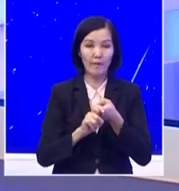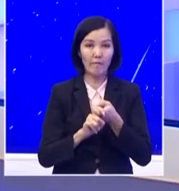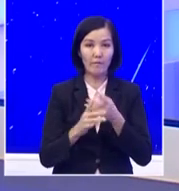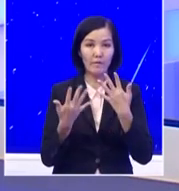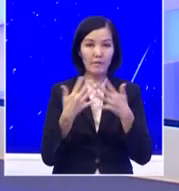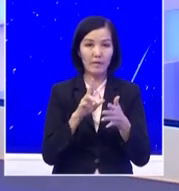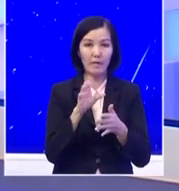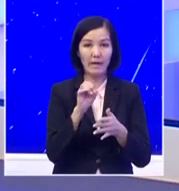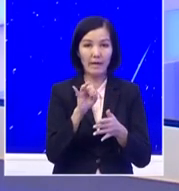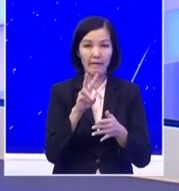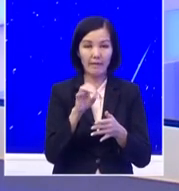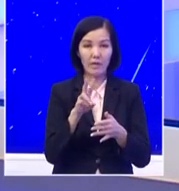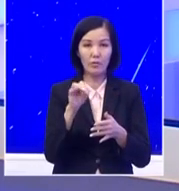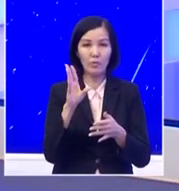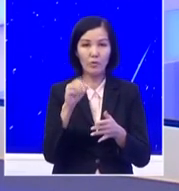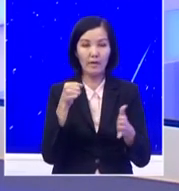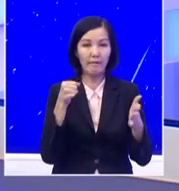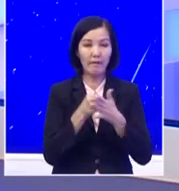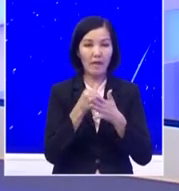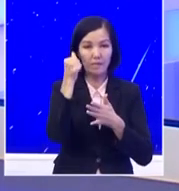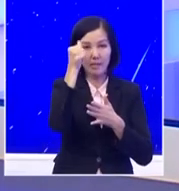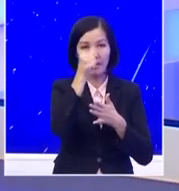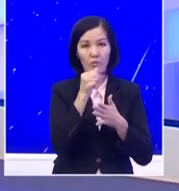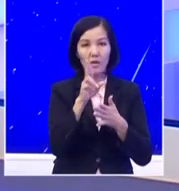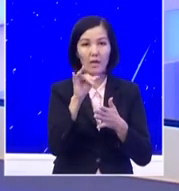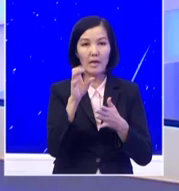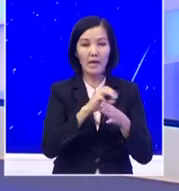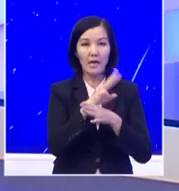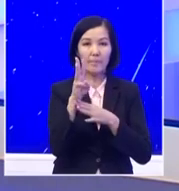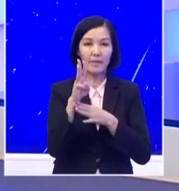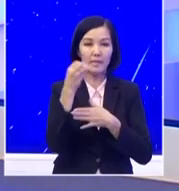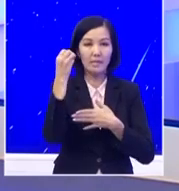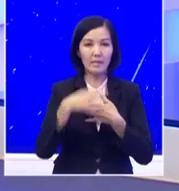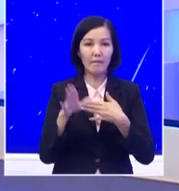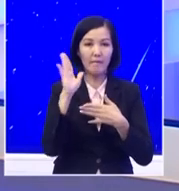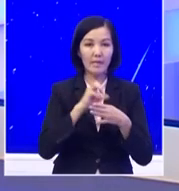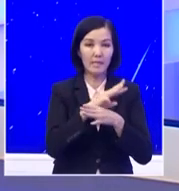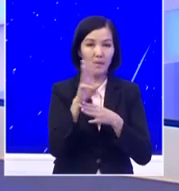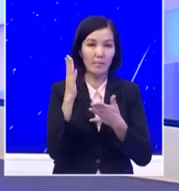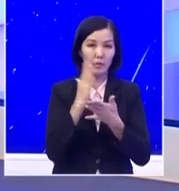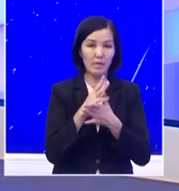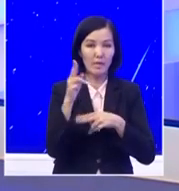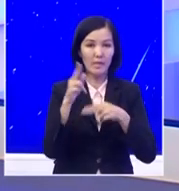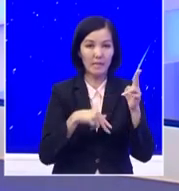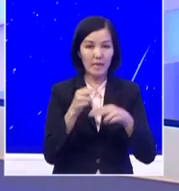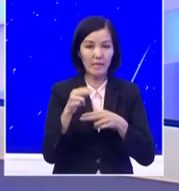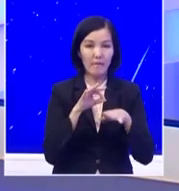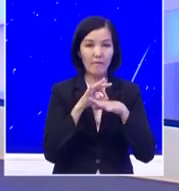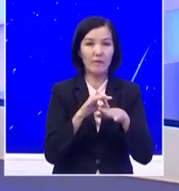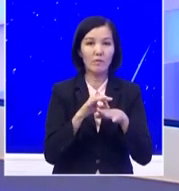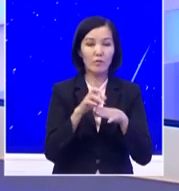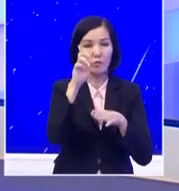и Турар. До конца года населенные пункты Карасайского района обеспечат централизованным водоснабжением. Строительство сетей ведется в